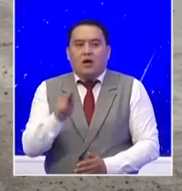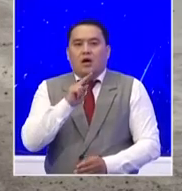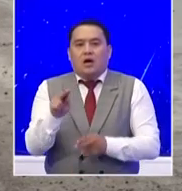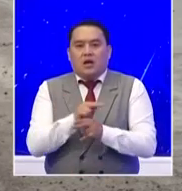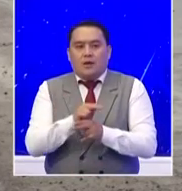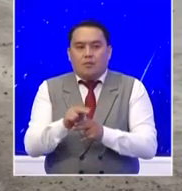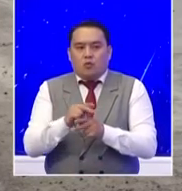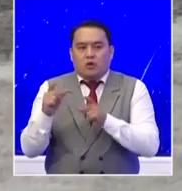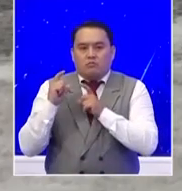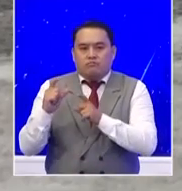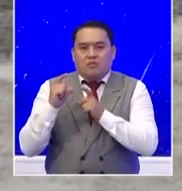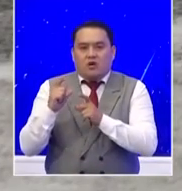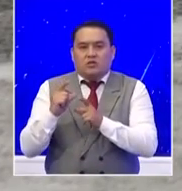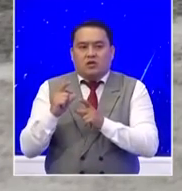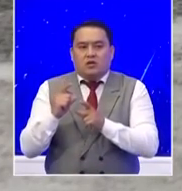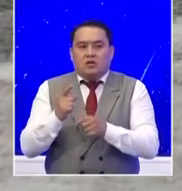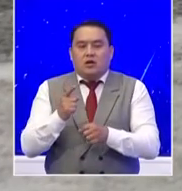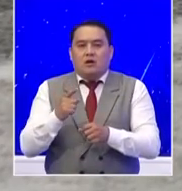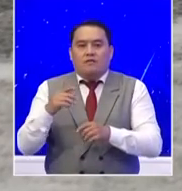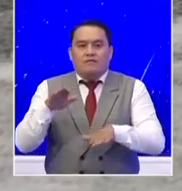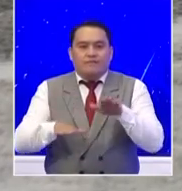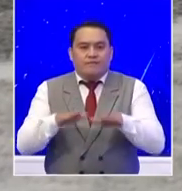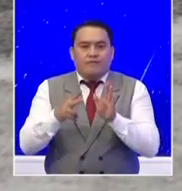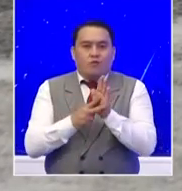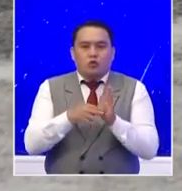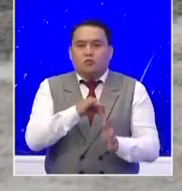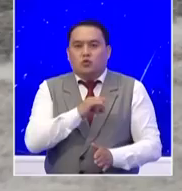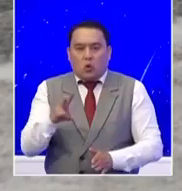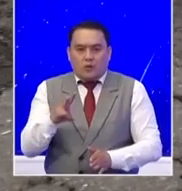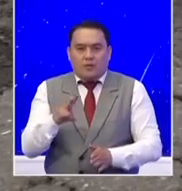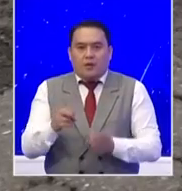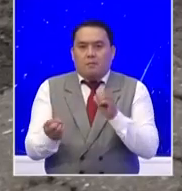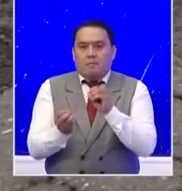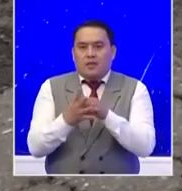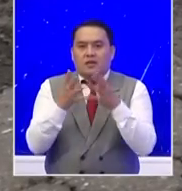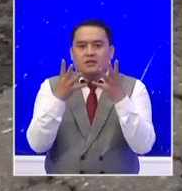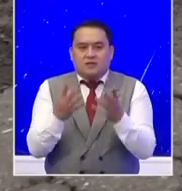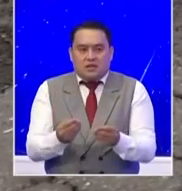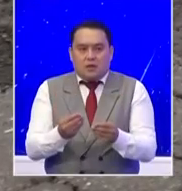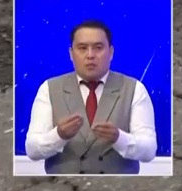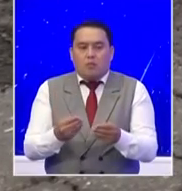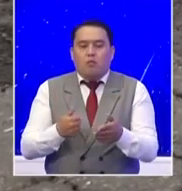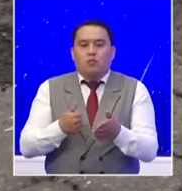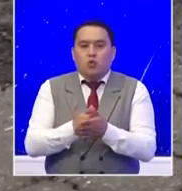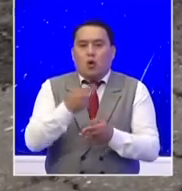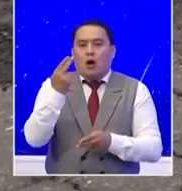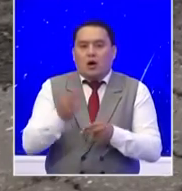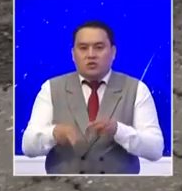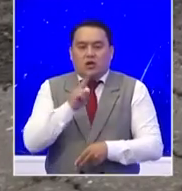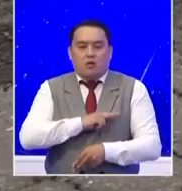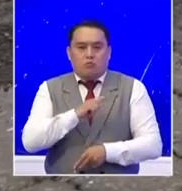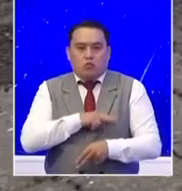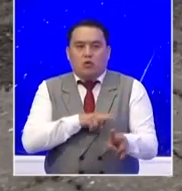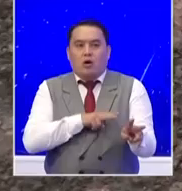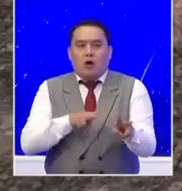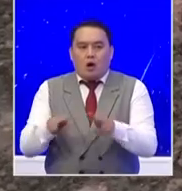ремонта масса проезжающих автомашин не должна превышать 8 тонн. И так в течение 15 дней и после окончания работ. Весь этот период